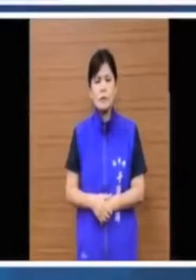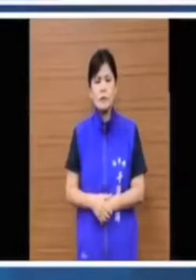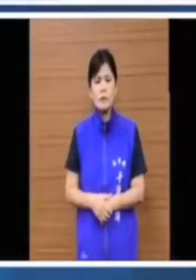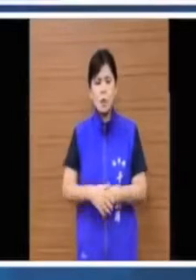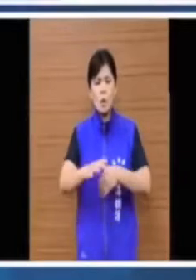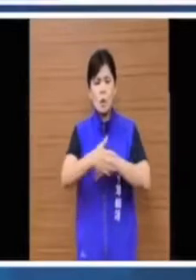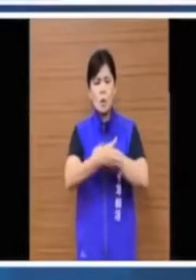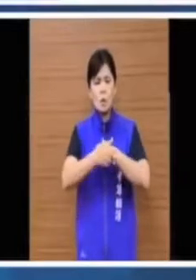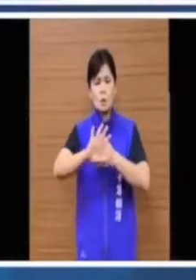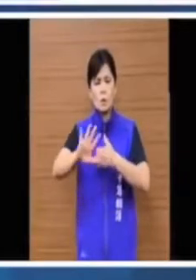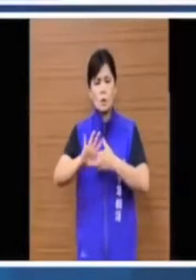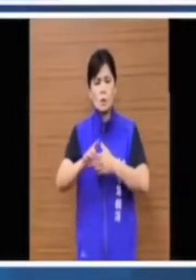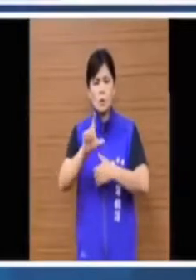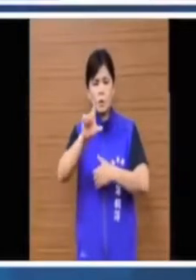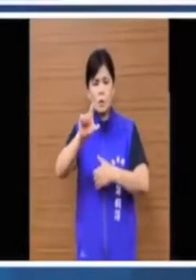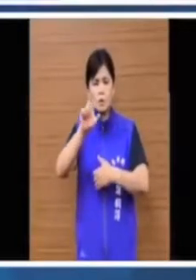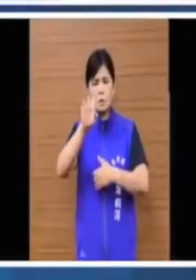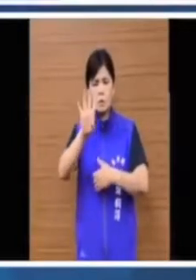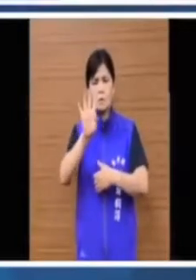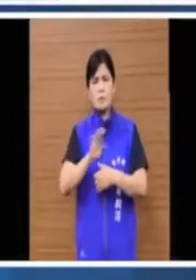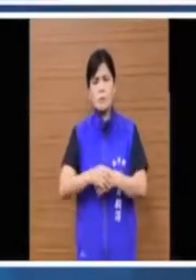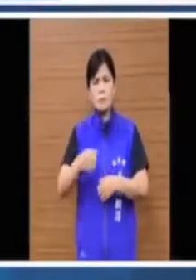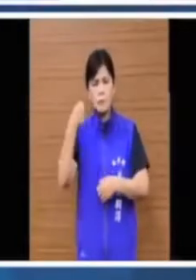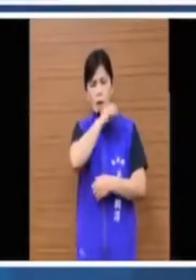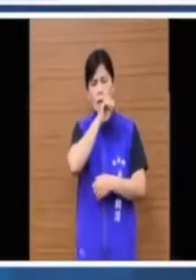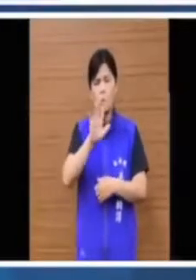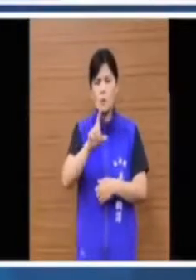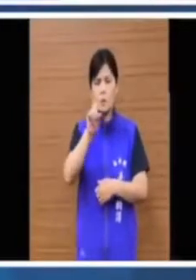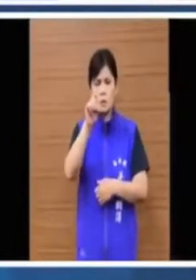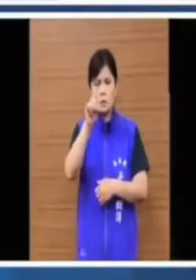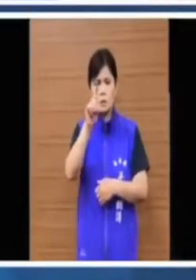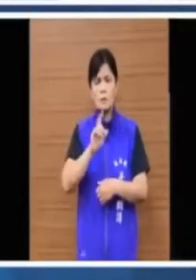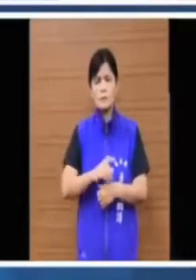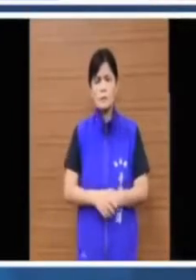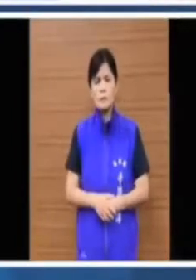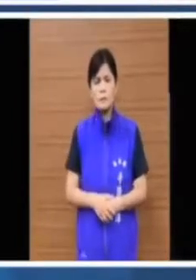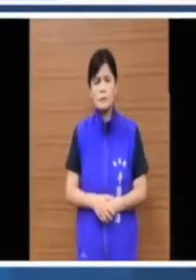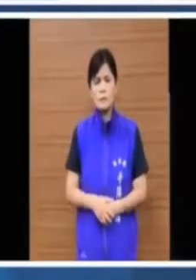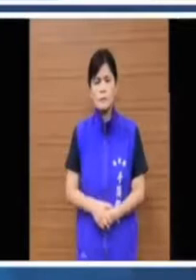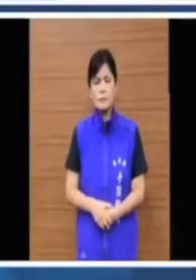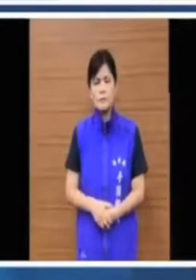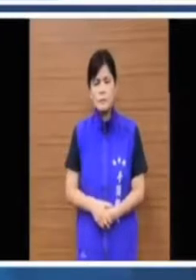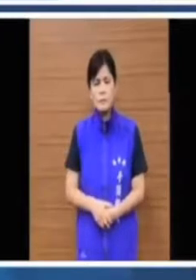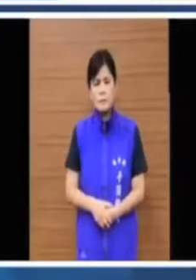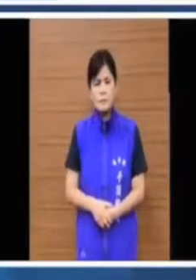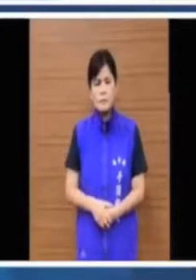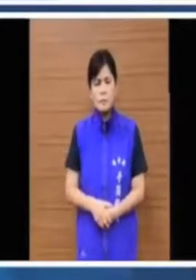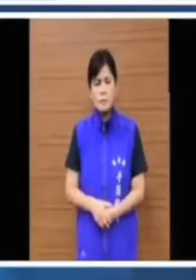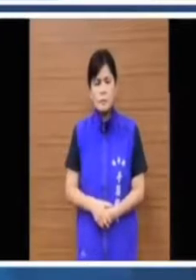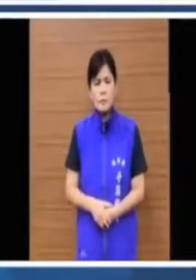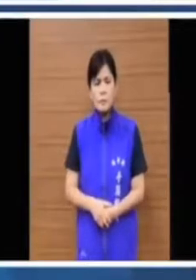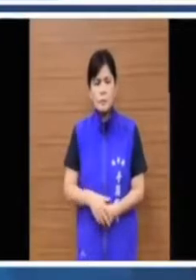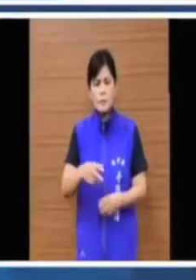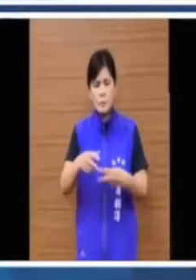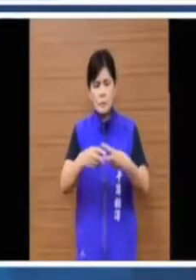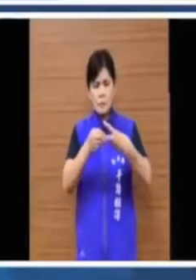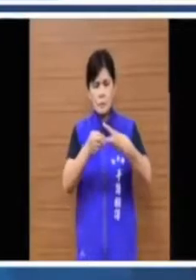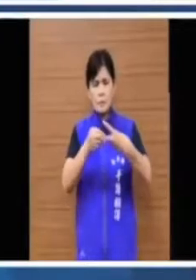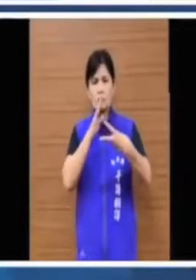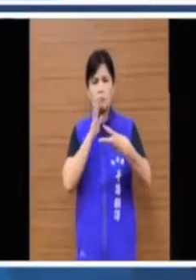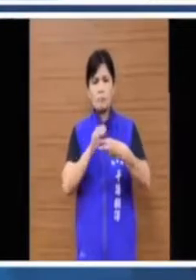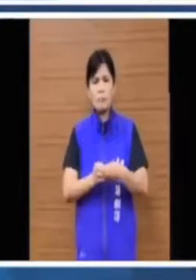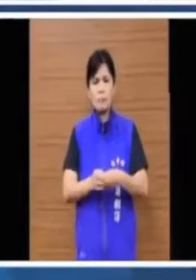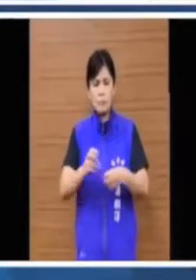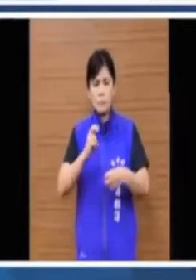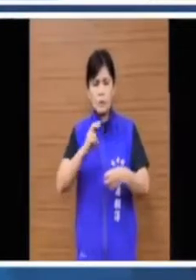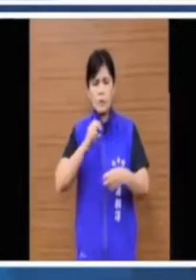外籍移工有64例，本国有11例，有11例。那第二个就是经